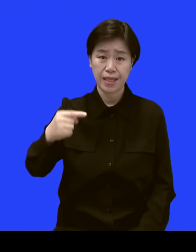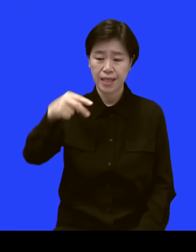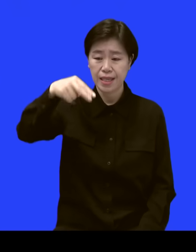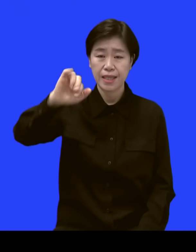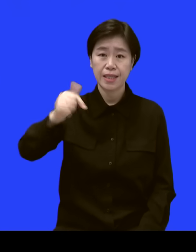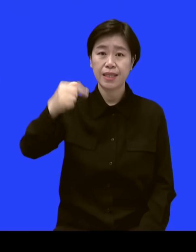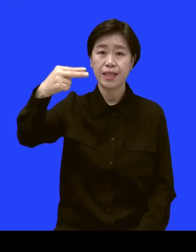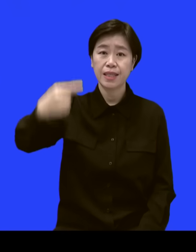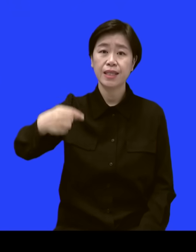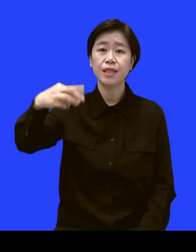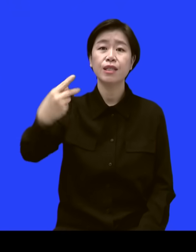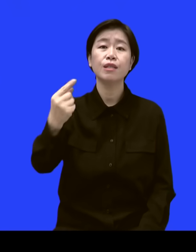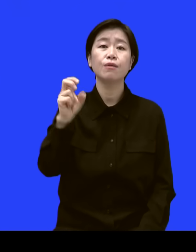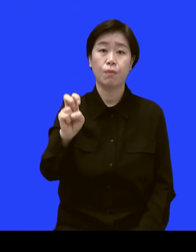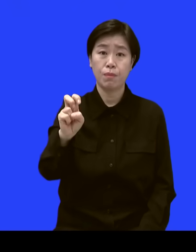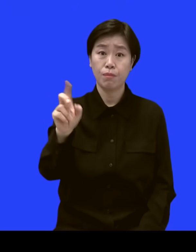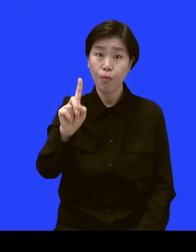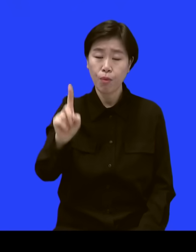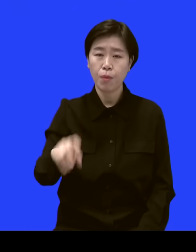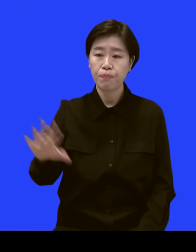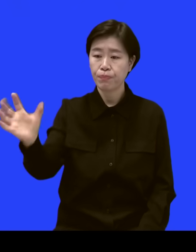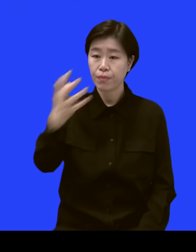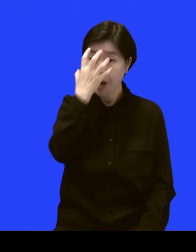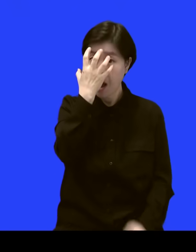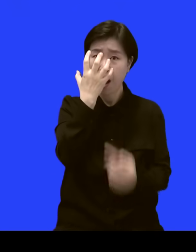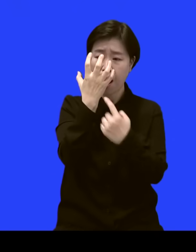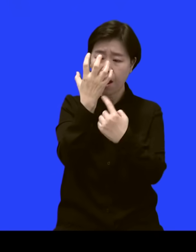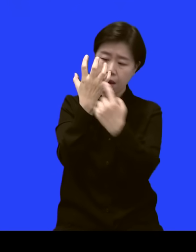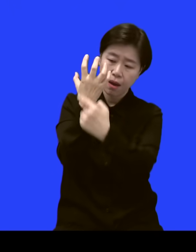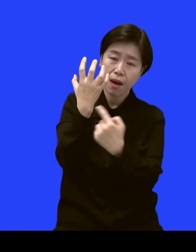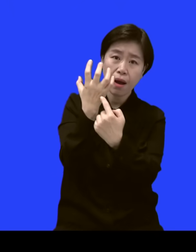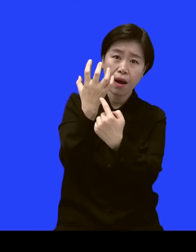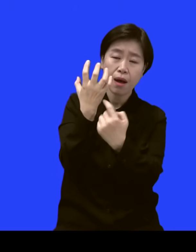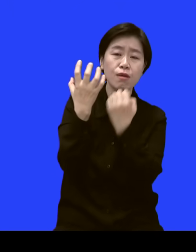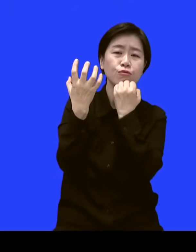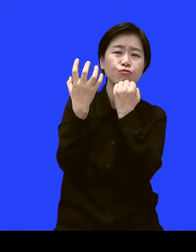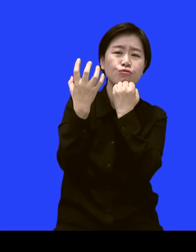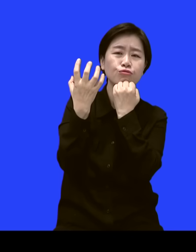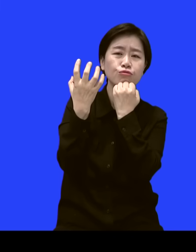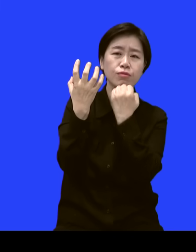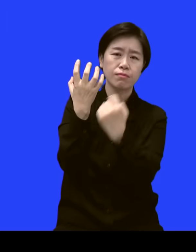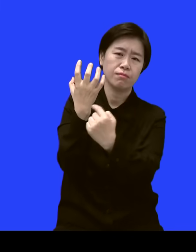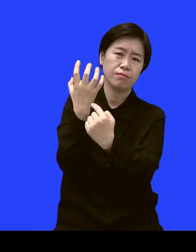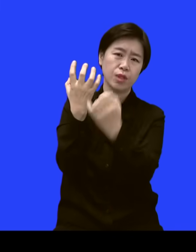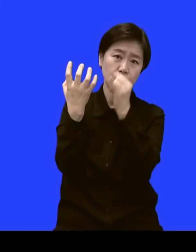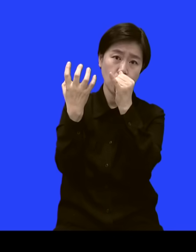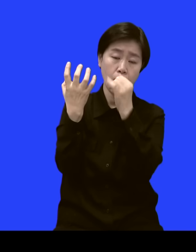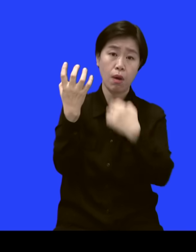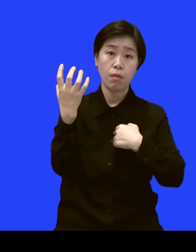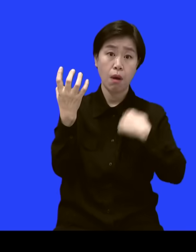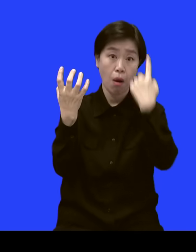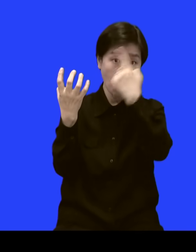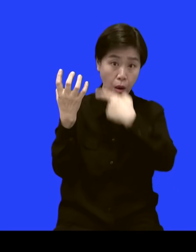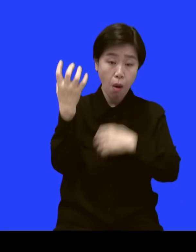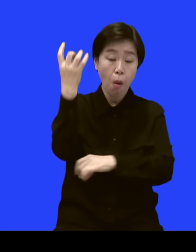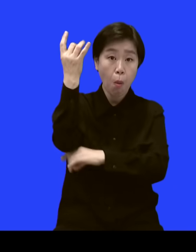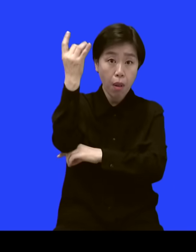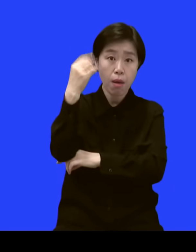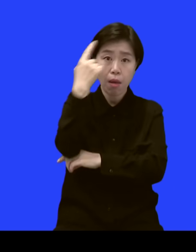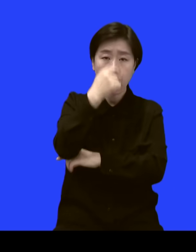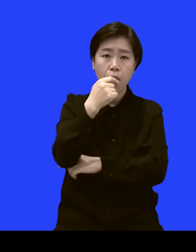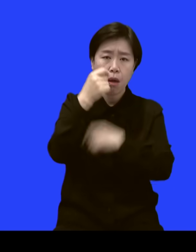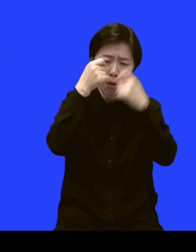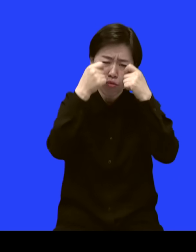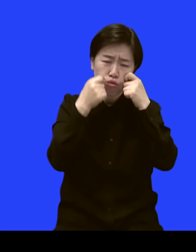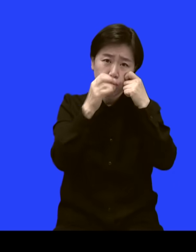이 가면에 나는 항상 웃고 있고 이거 벗으면 그 안에 나는 늘 울고 있는 그죠? 그런 생활을 하신 거잖아요. 그렇죠. 사람만 만나면 마스크